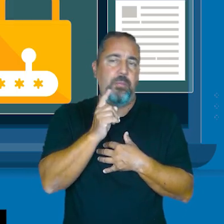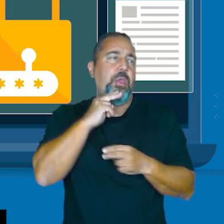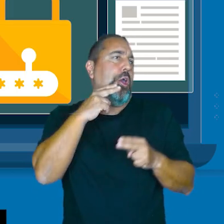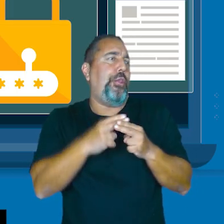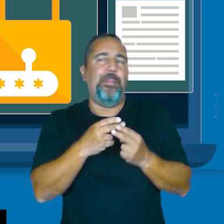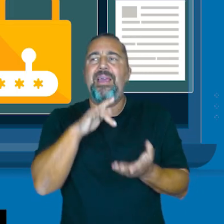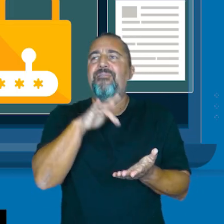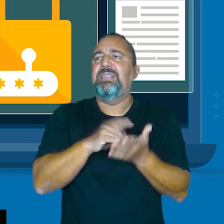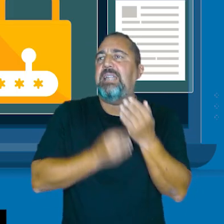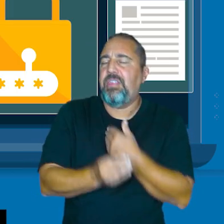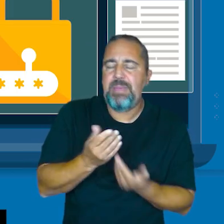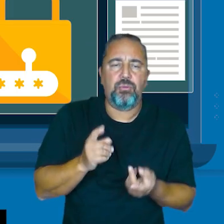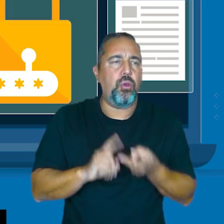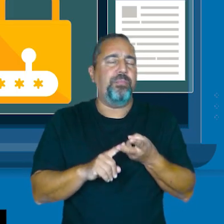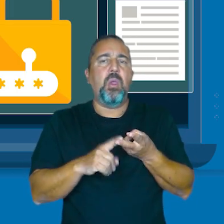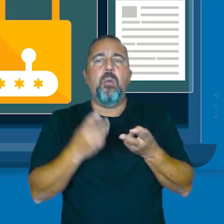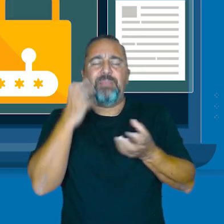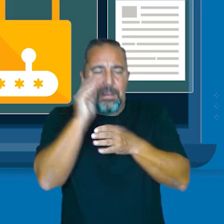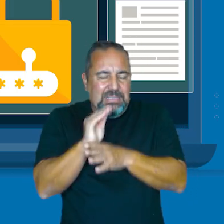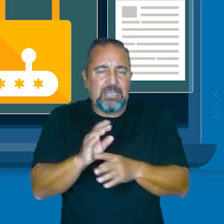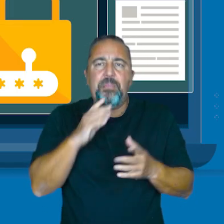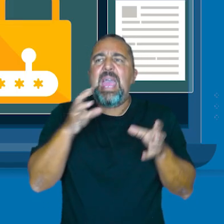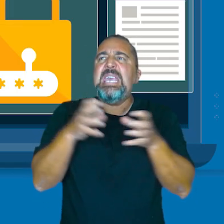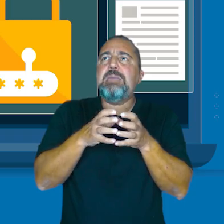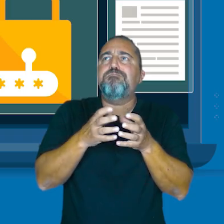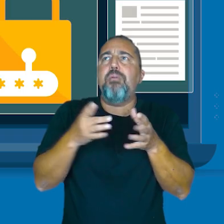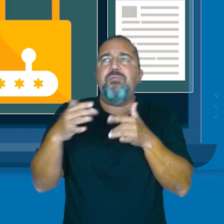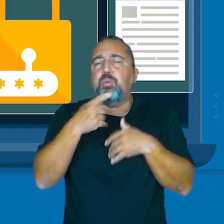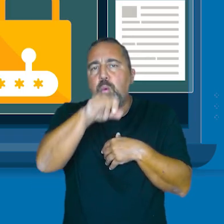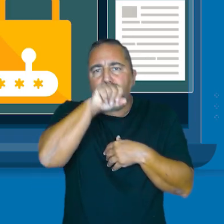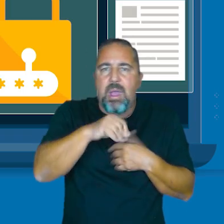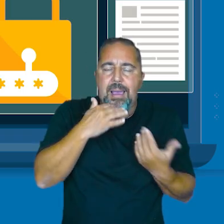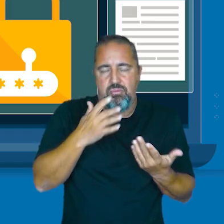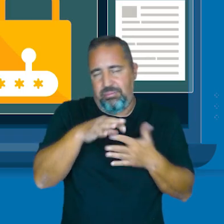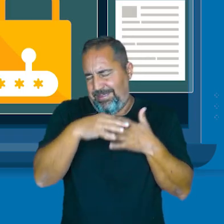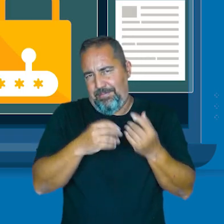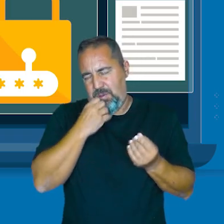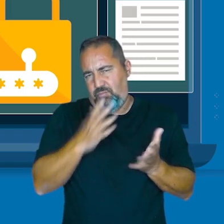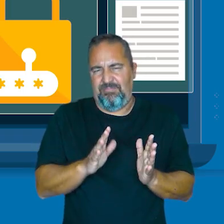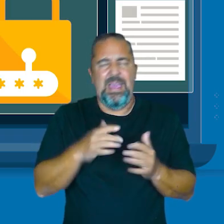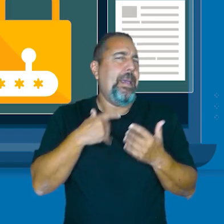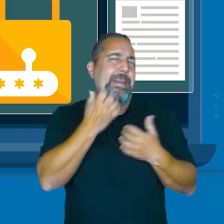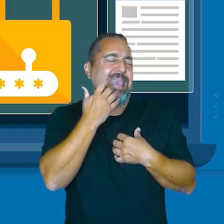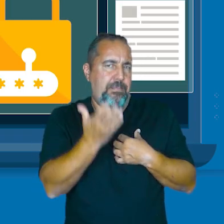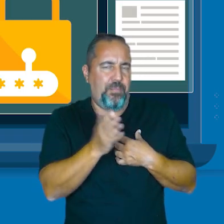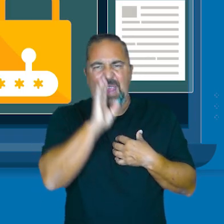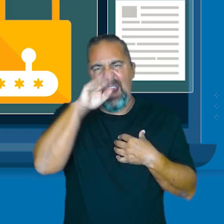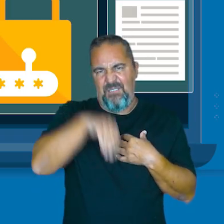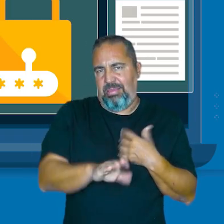igar daitekeena, hala nola, izenak, jaiotze datak, maskotak, gustokoen duzun futbol taldea eta